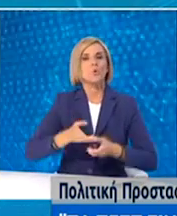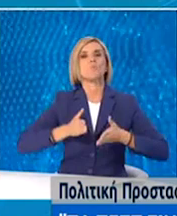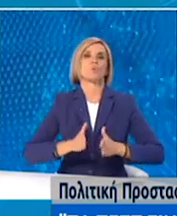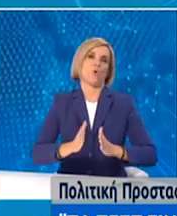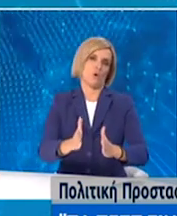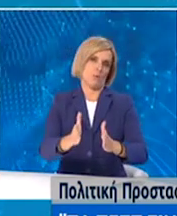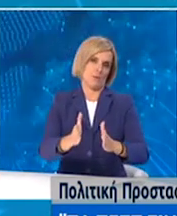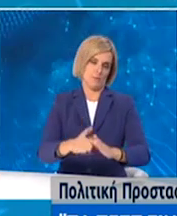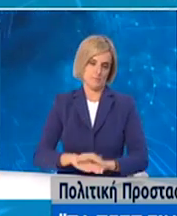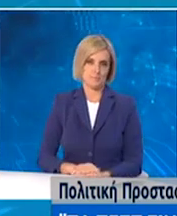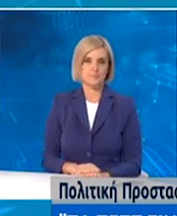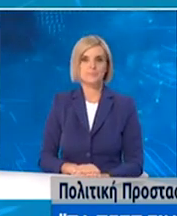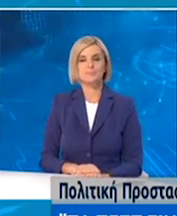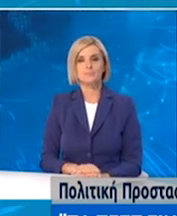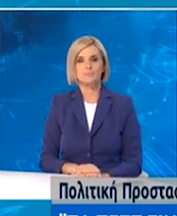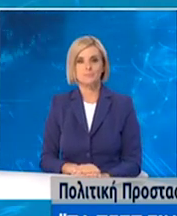την επόμενη μέρα.